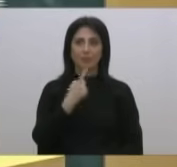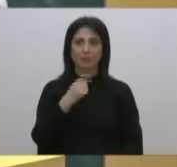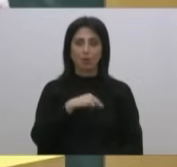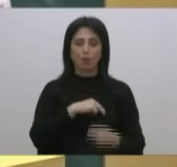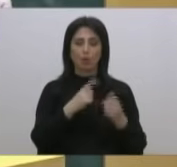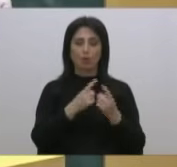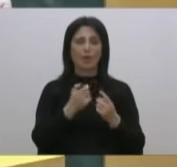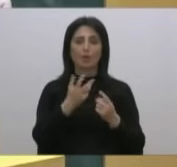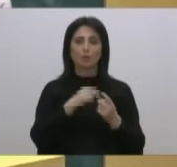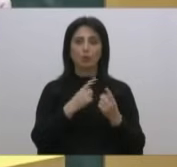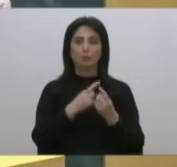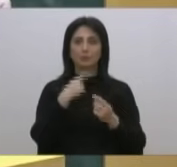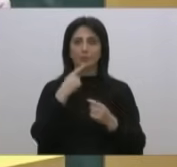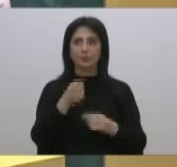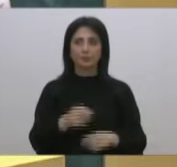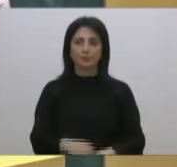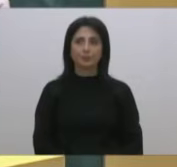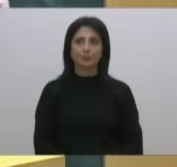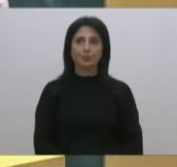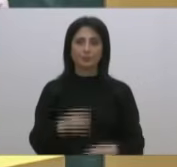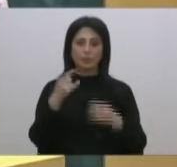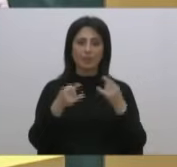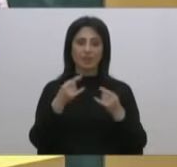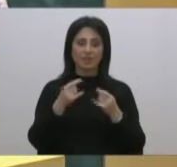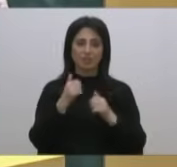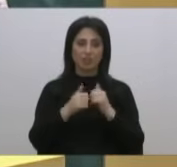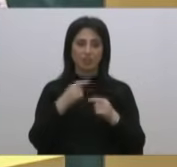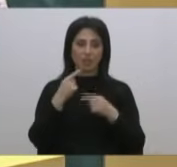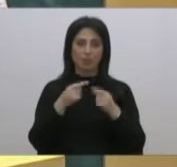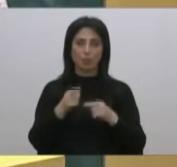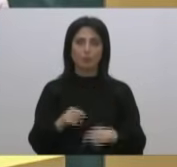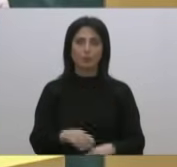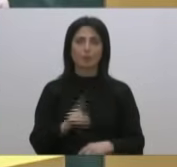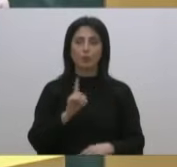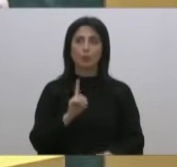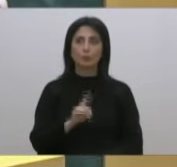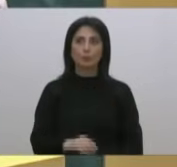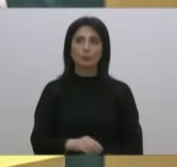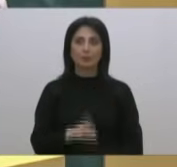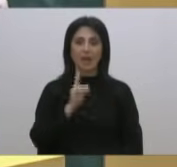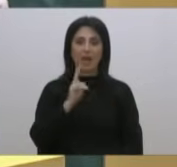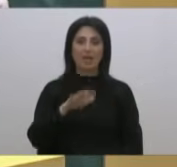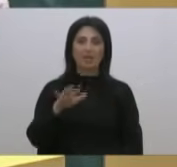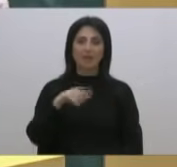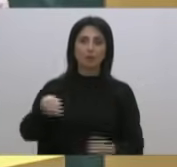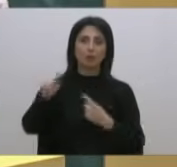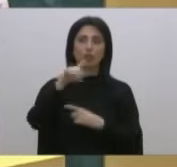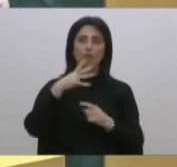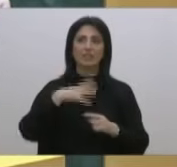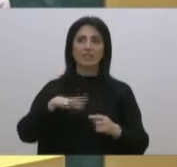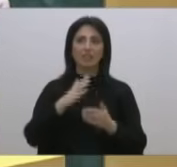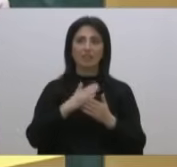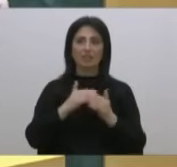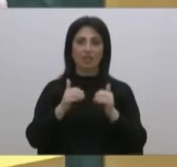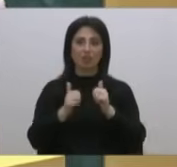ce un coleg, etma, ge ramudeni mi-a coleg am tkvada, televizie, vitz, șira tamboben, rom, candidat cu etnepșoris, sa